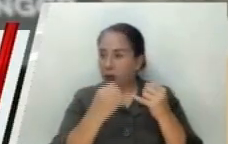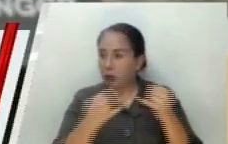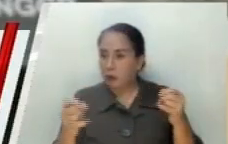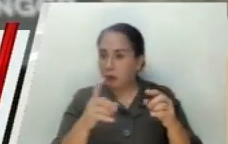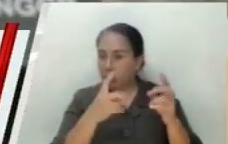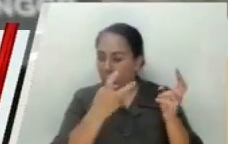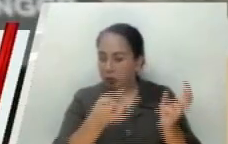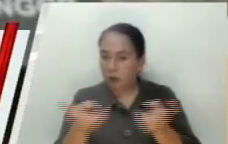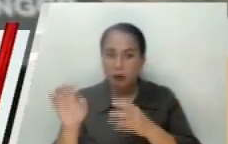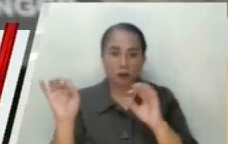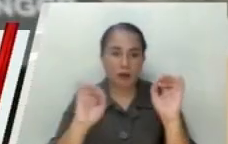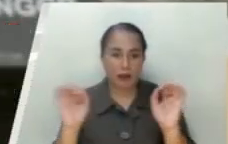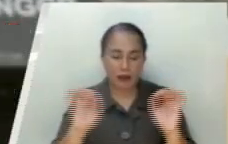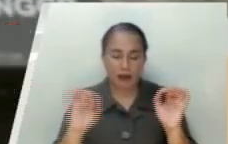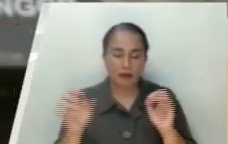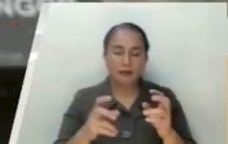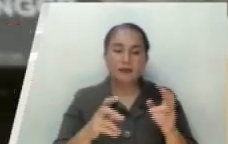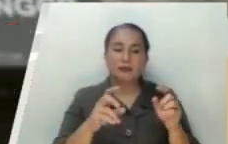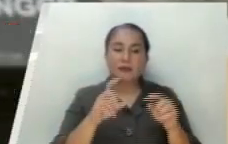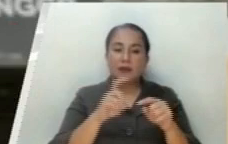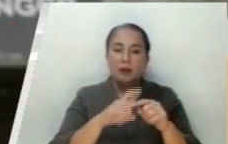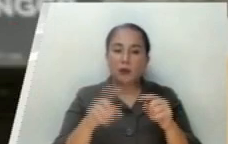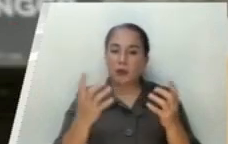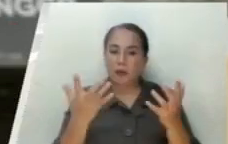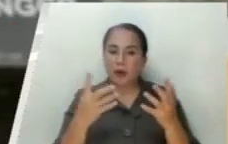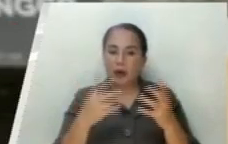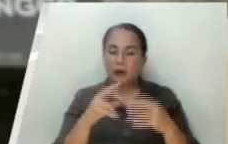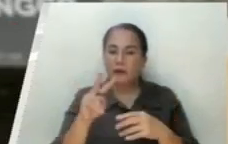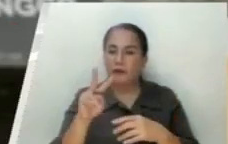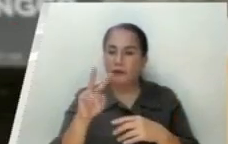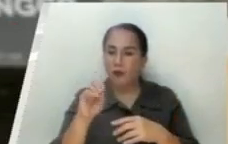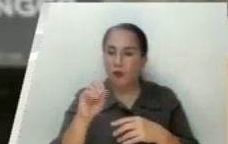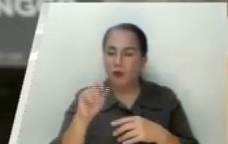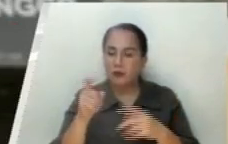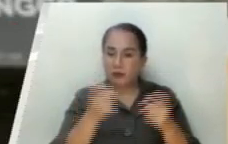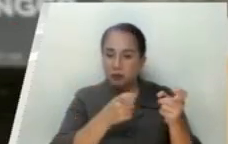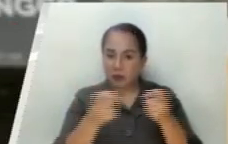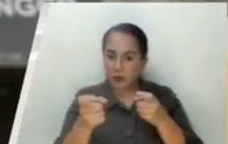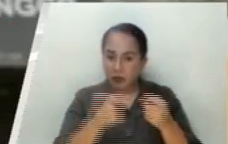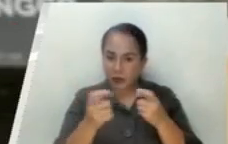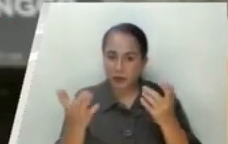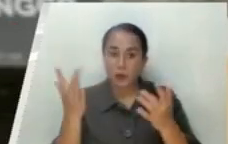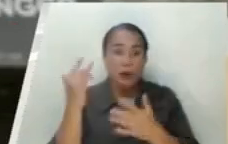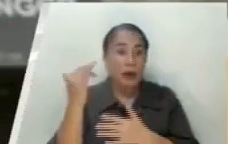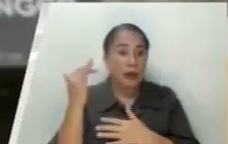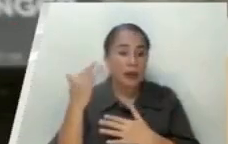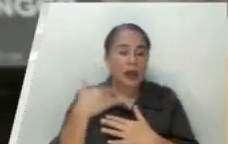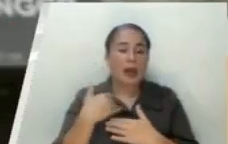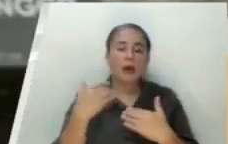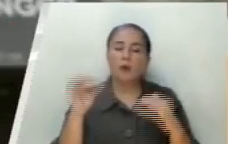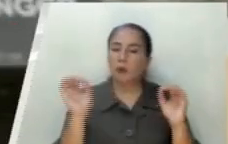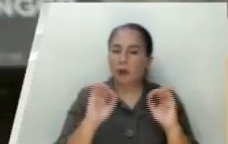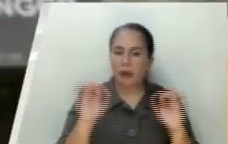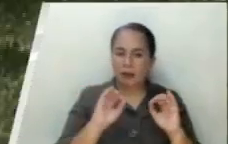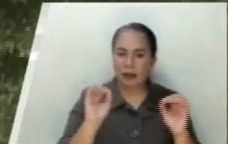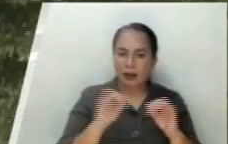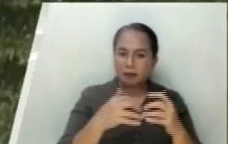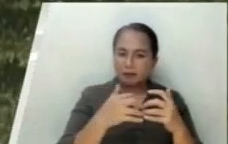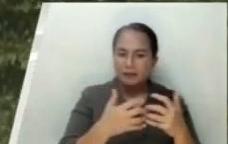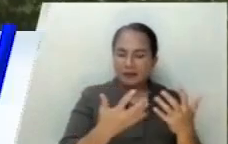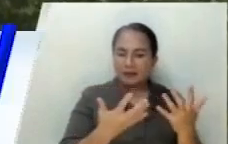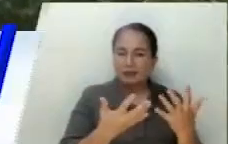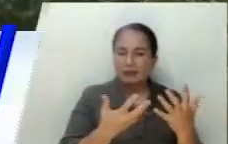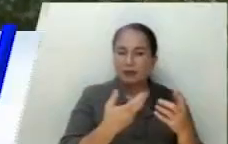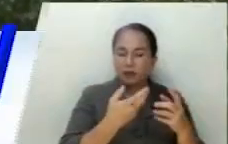had no power to vol um to regulate voltage because there was no generation in Panay Island